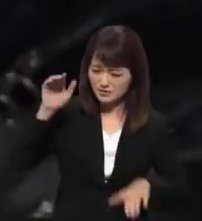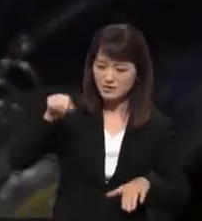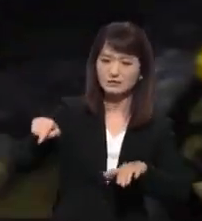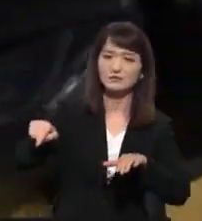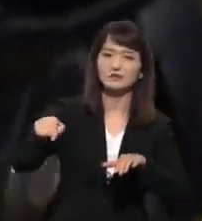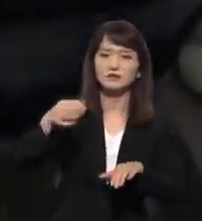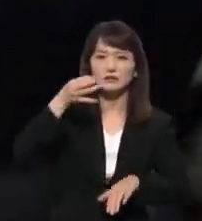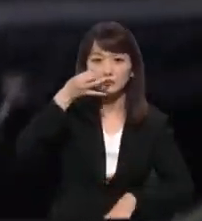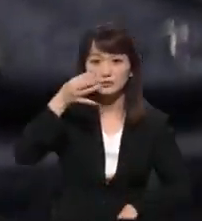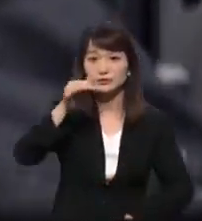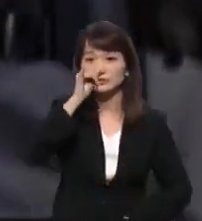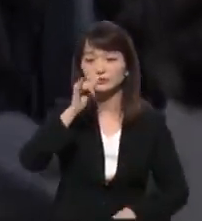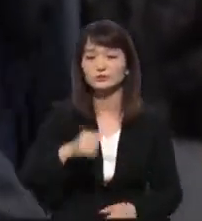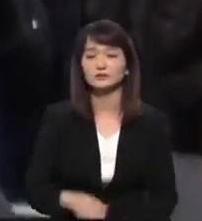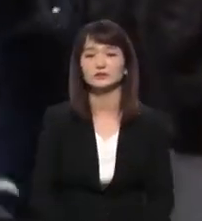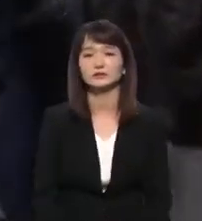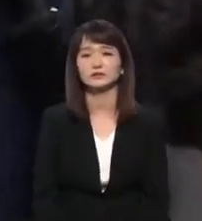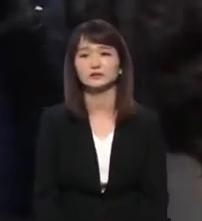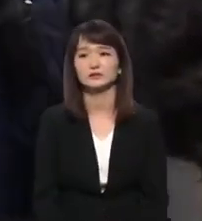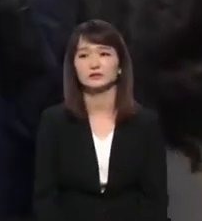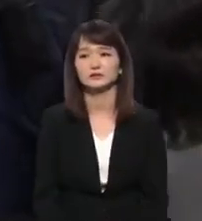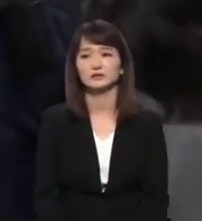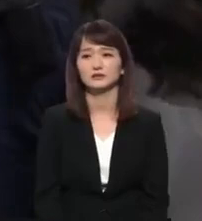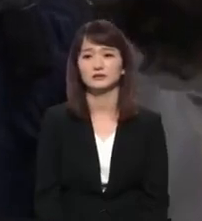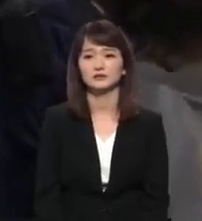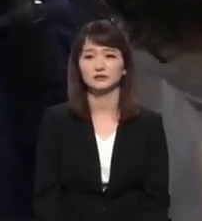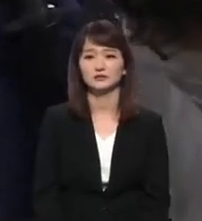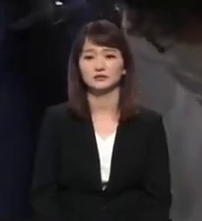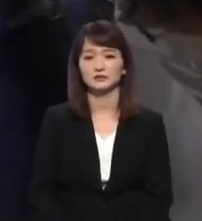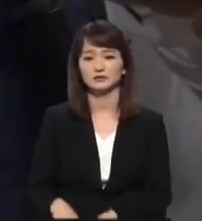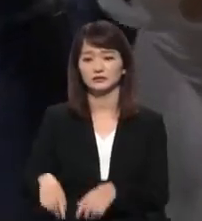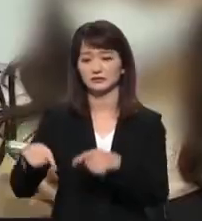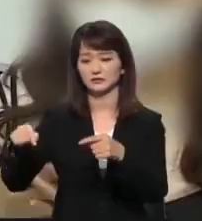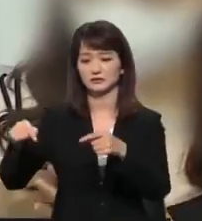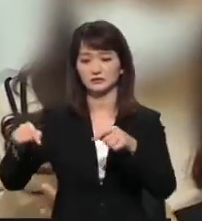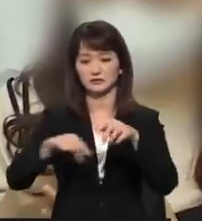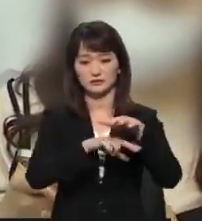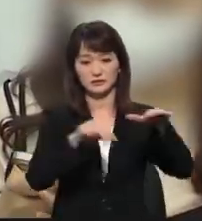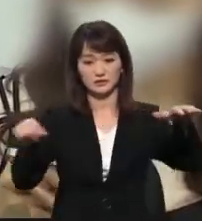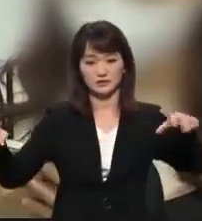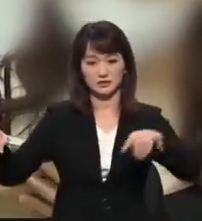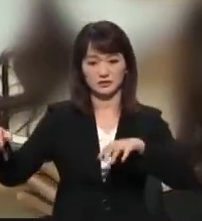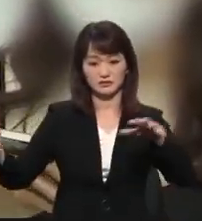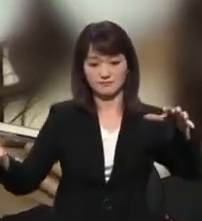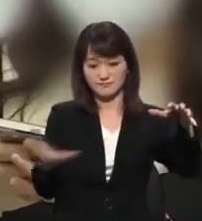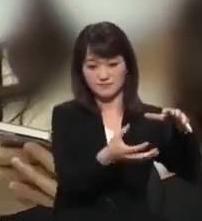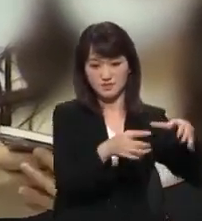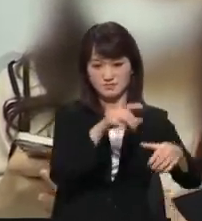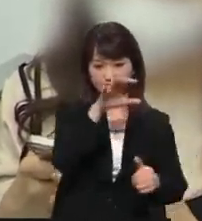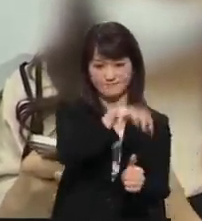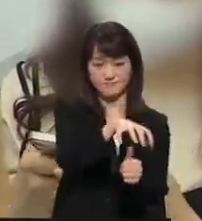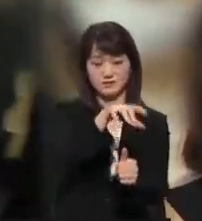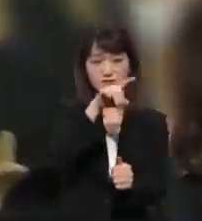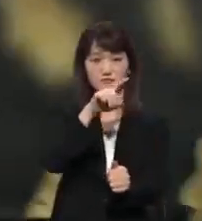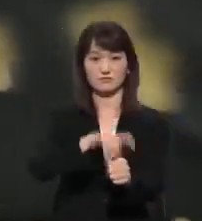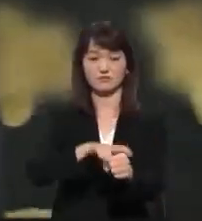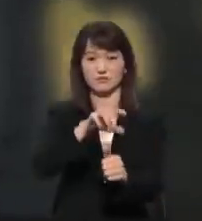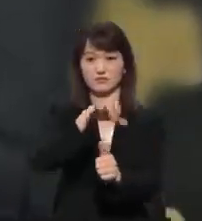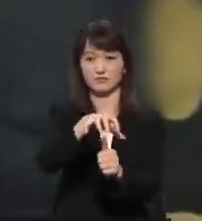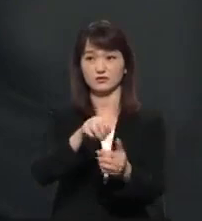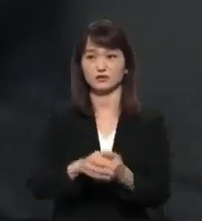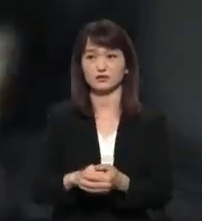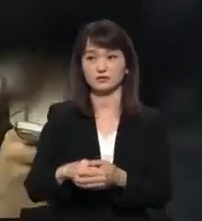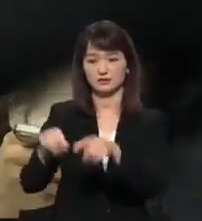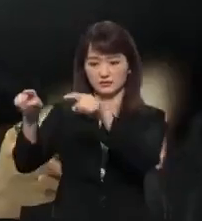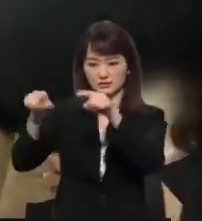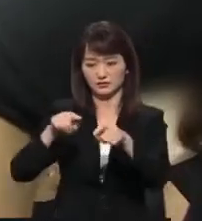보여주고 있습니다 심지어는 뭐 저희 구속하라라는 구호를 외치고 있고 뭐 전장현 해체본부도